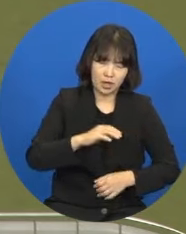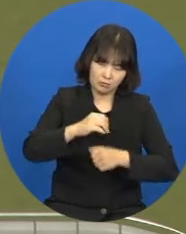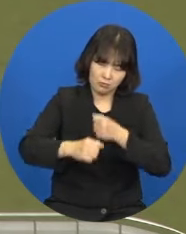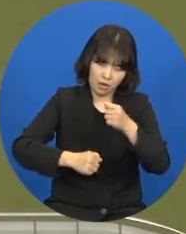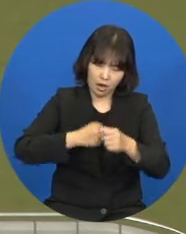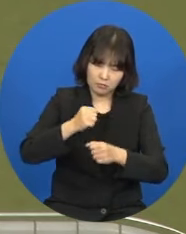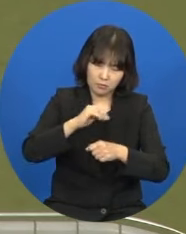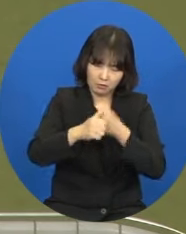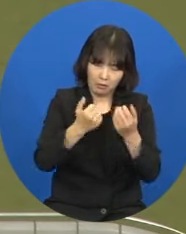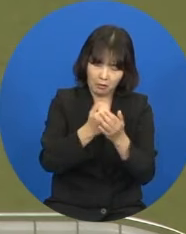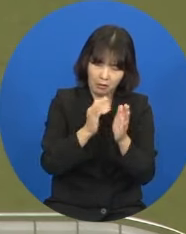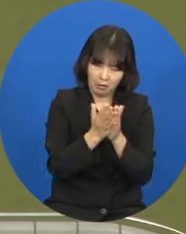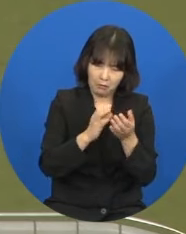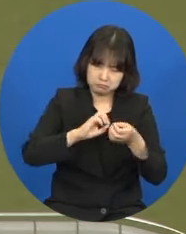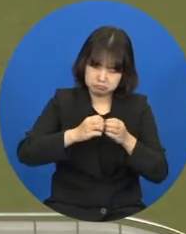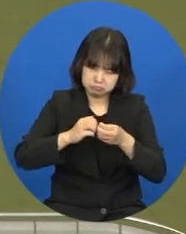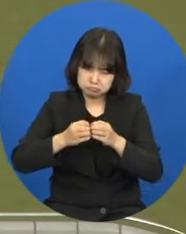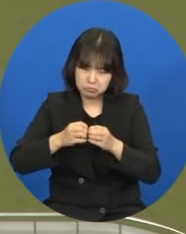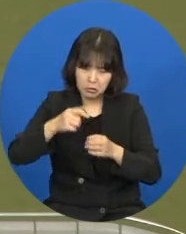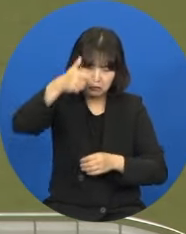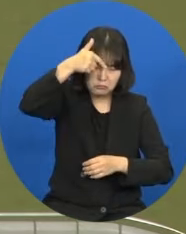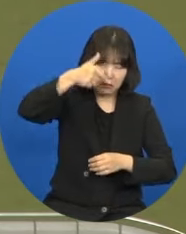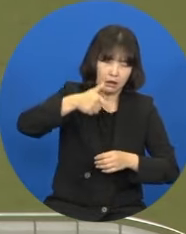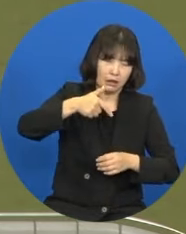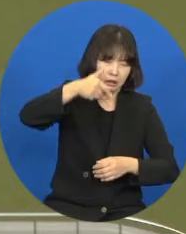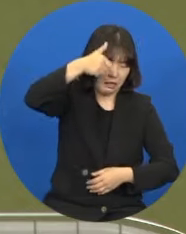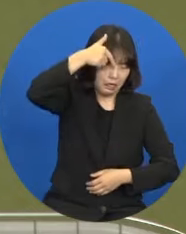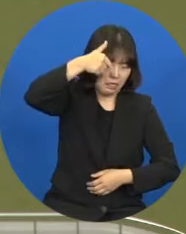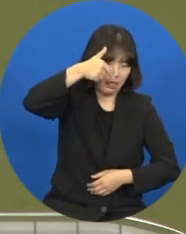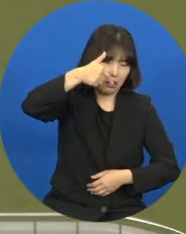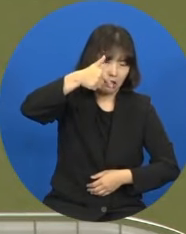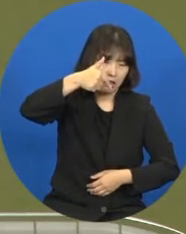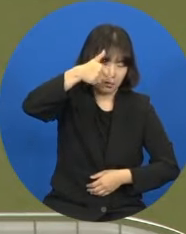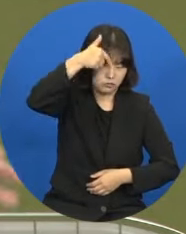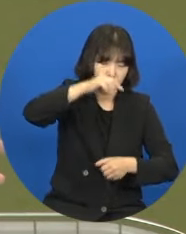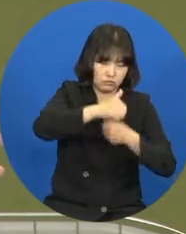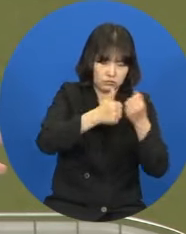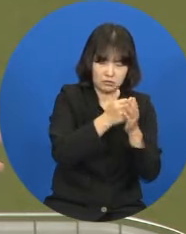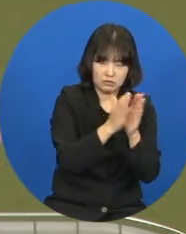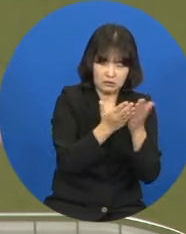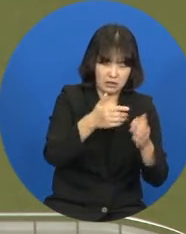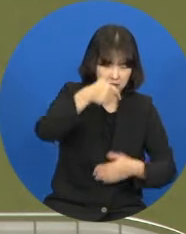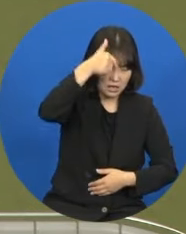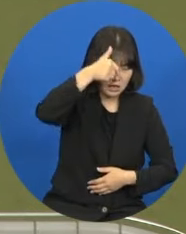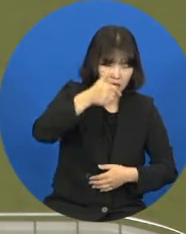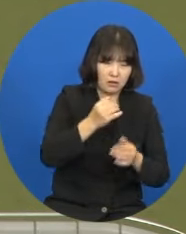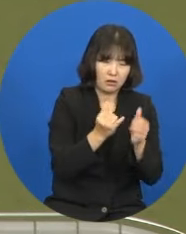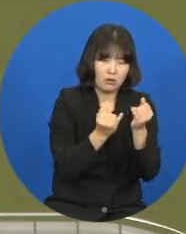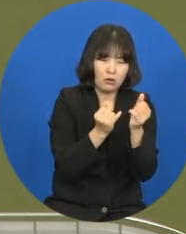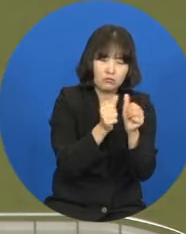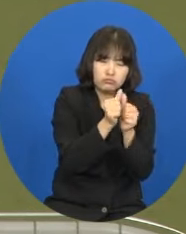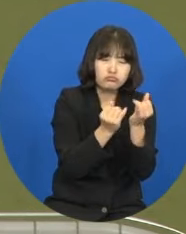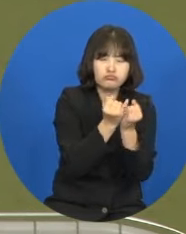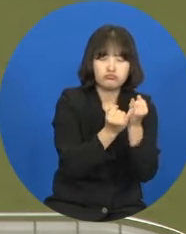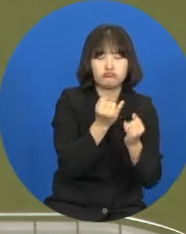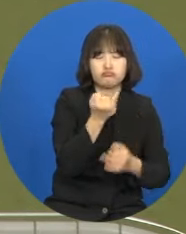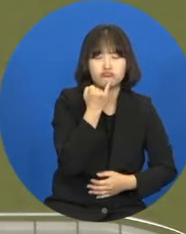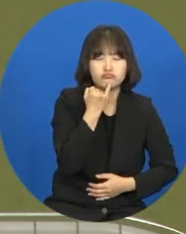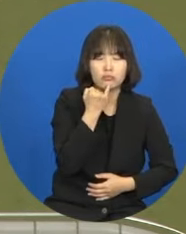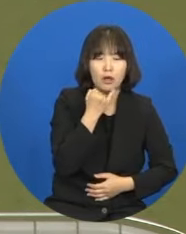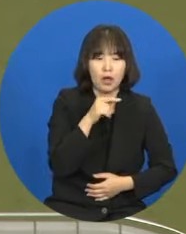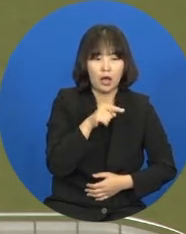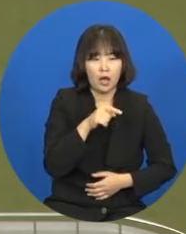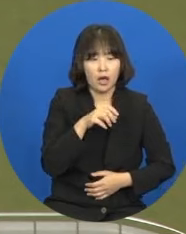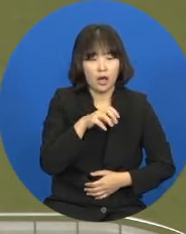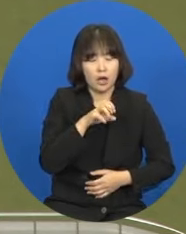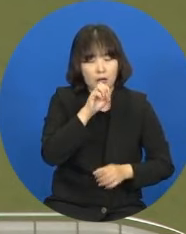성경을 바꾸어서 뭐 구약은 다 옛날 거니까이 구약에 나와 있는 동성애 다 이건 아니다 버려버리고 이런게 너무 막 미운 거예요 막 화가